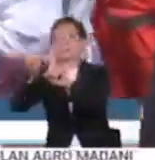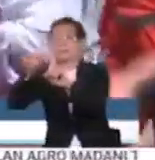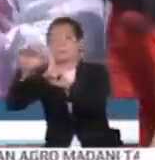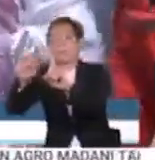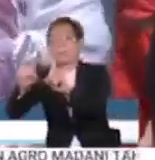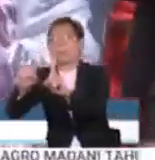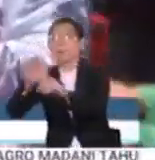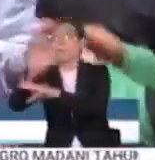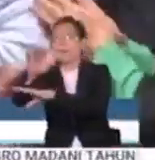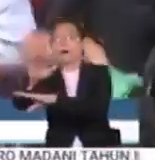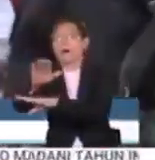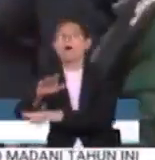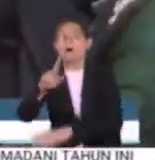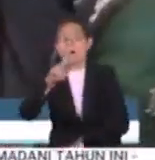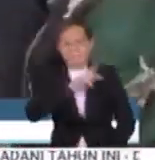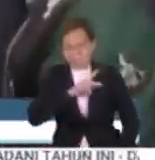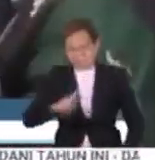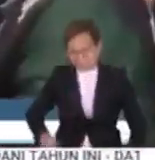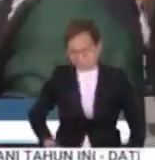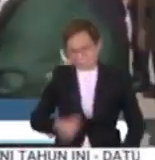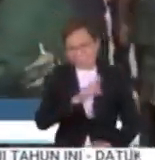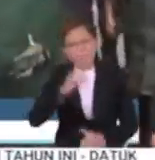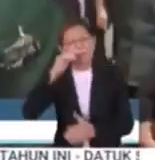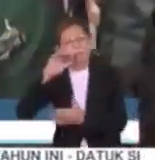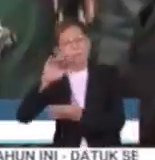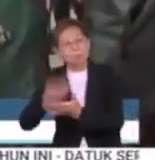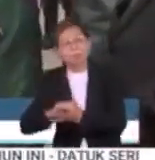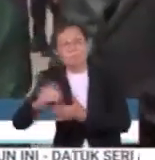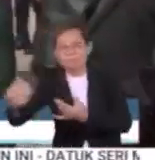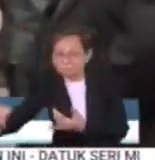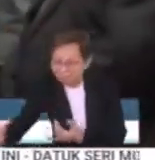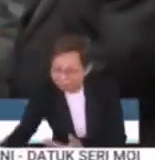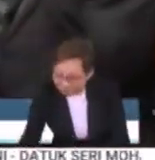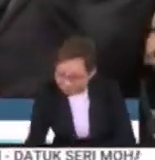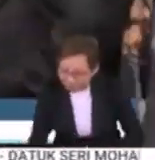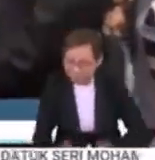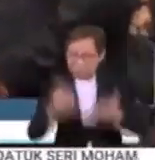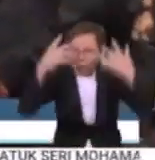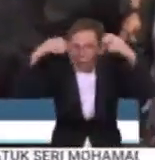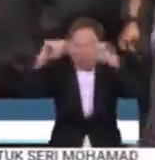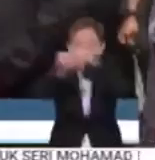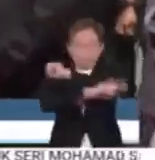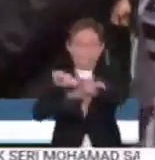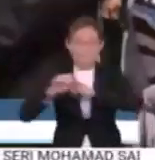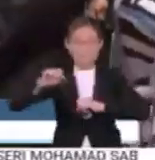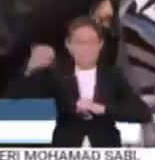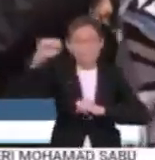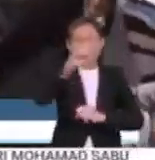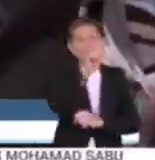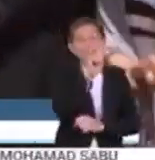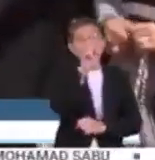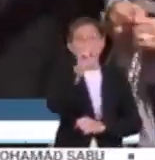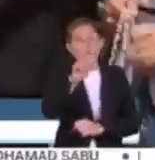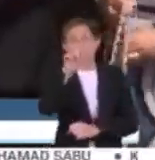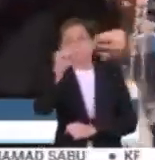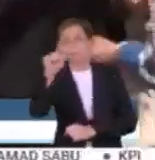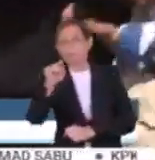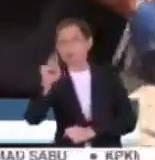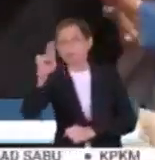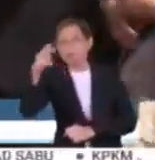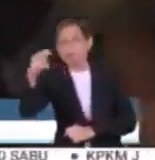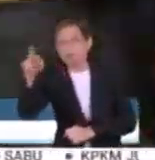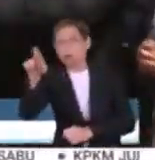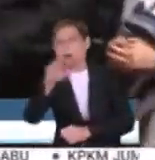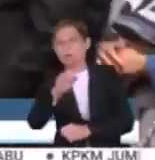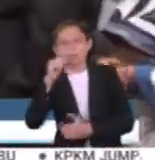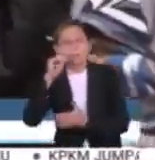hari sebelum all Sutan Abdullah dan tungku Azizah disambut yang dipetual negeri Saba tunjuk dan